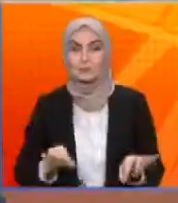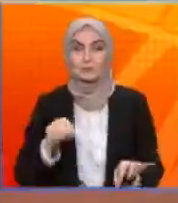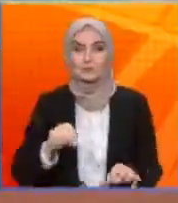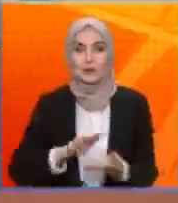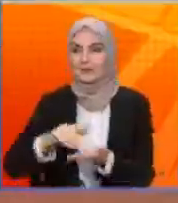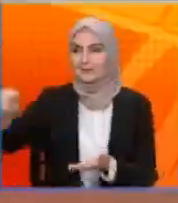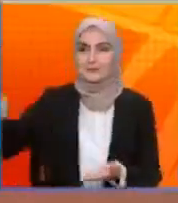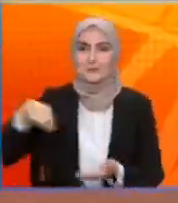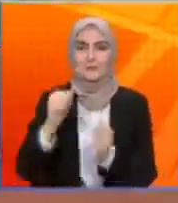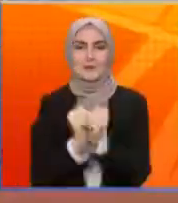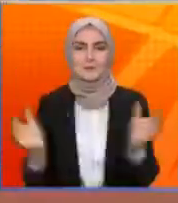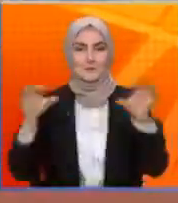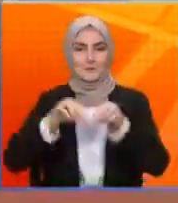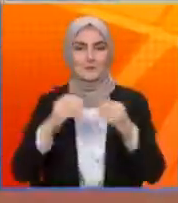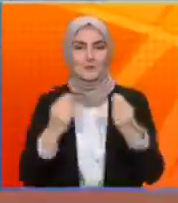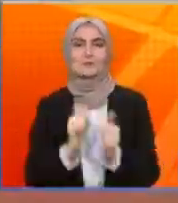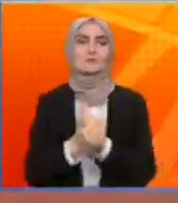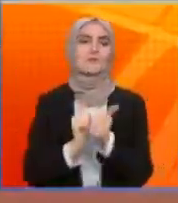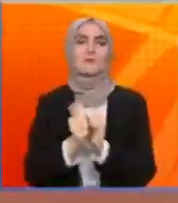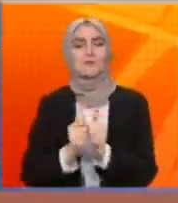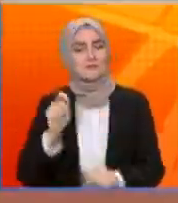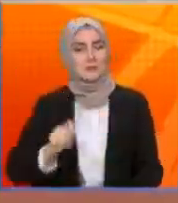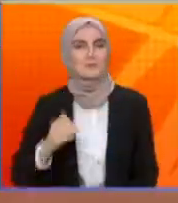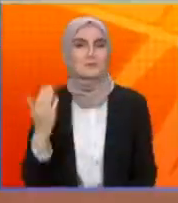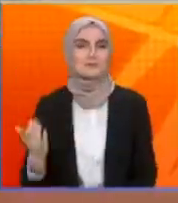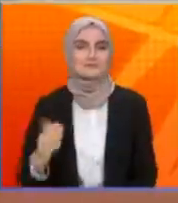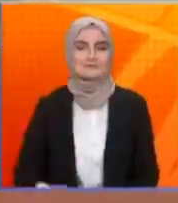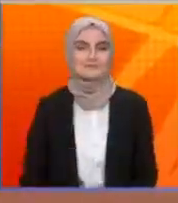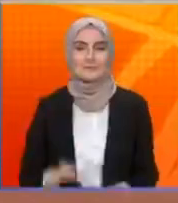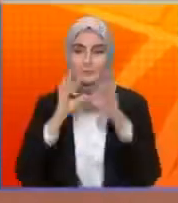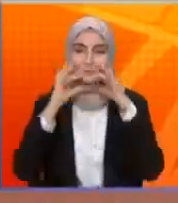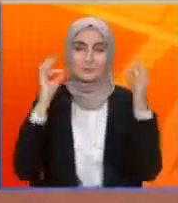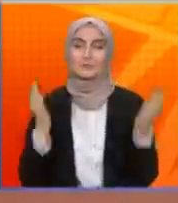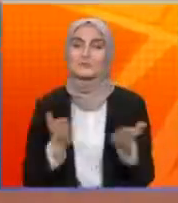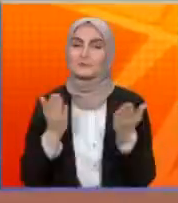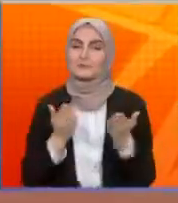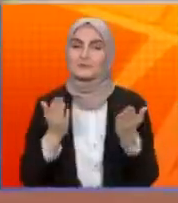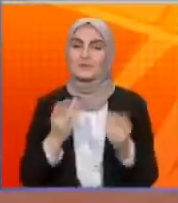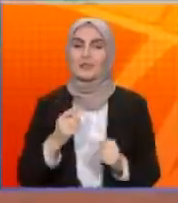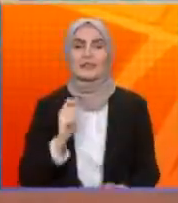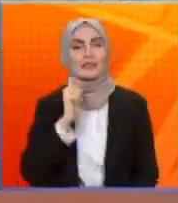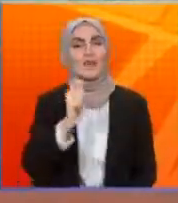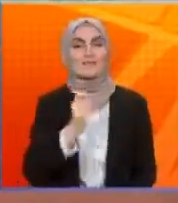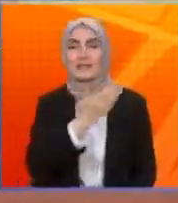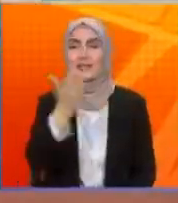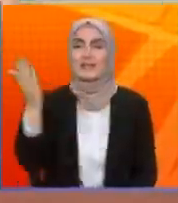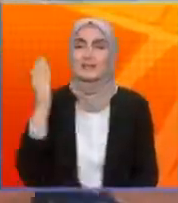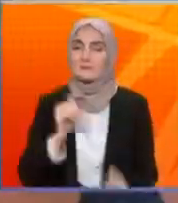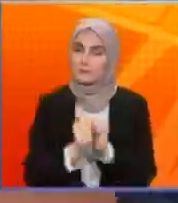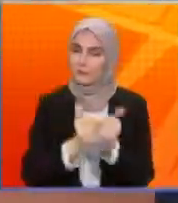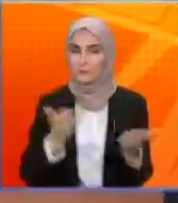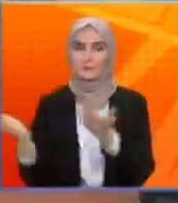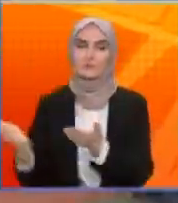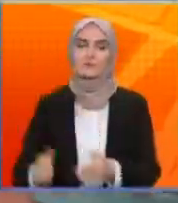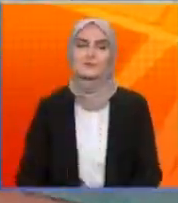yapıyor. Ayşe teyze mutlu musun? Spor nasıl gidiyor? Çok mutluyum. Herkes spor yapsın tavsiye ederim. Eğleniyor musunuz? Çok güzel,